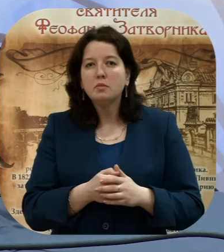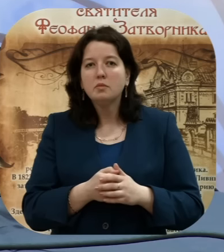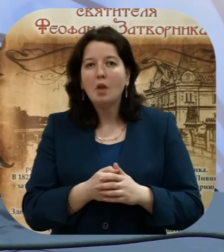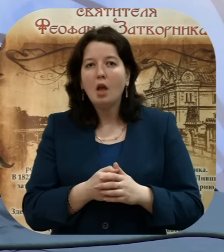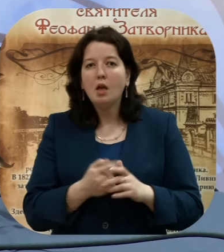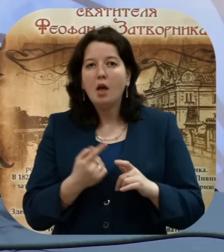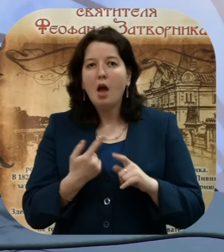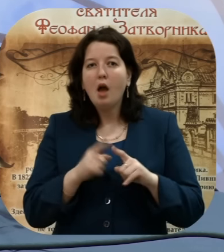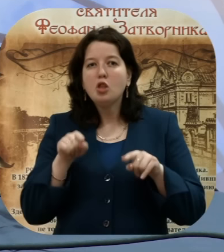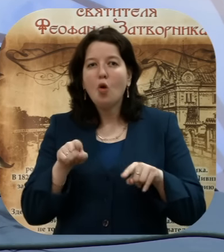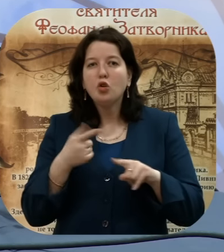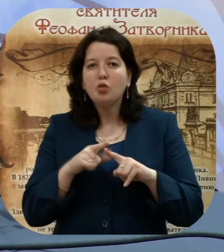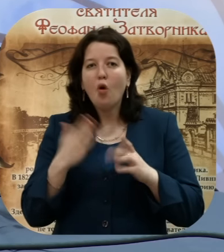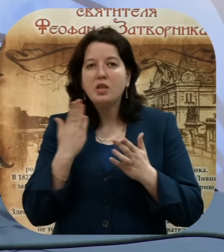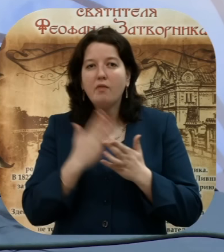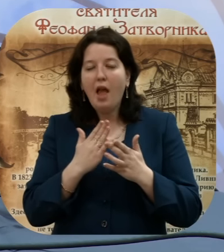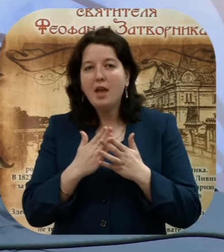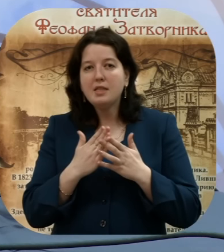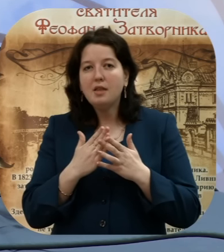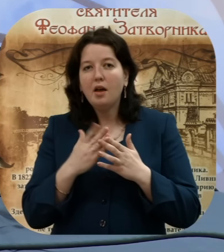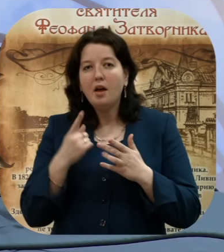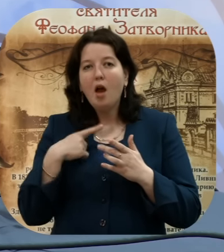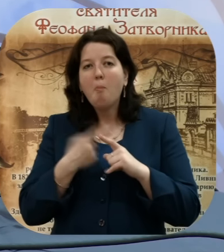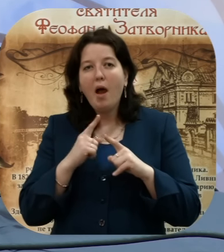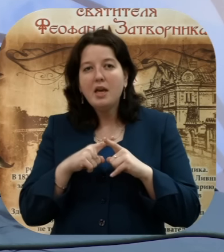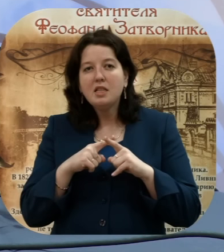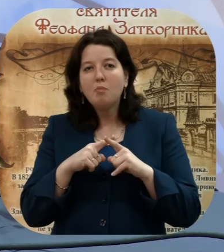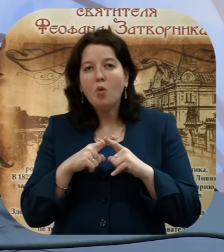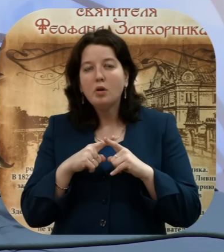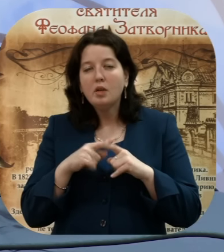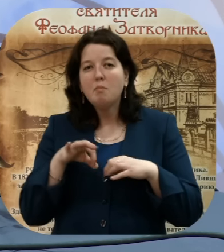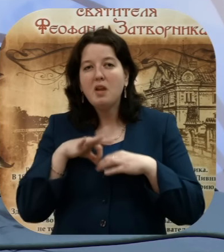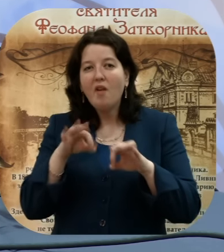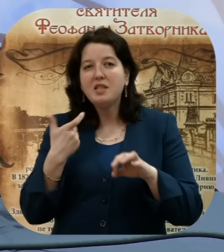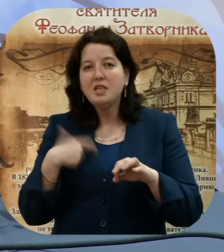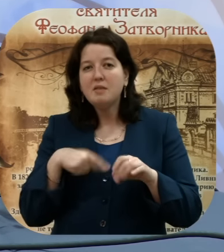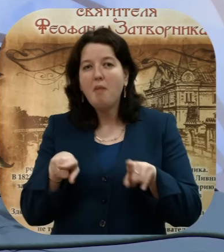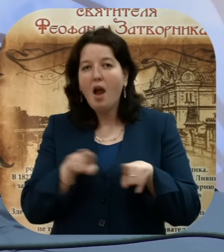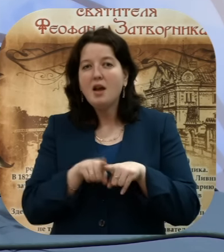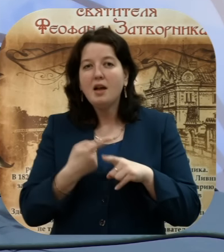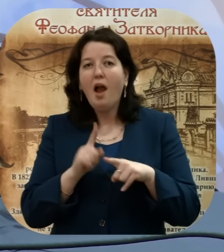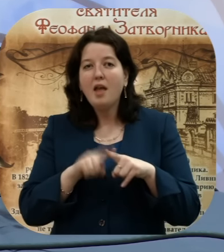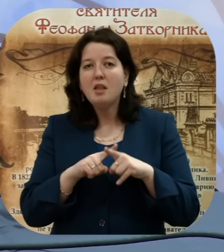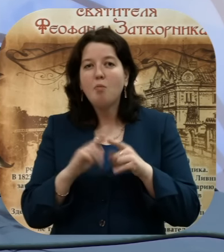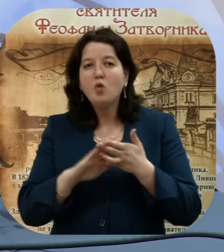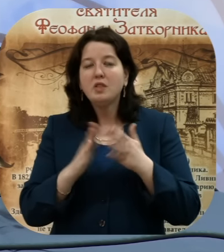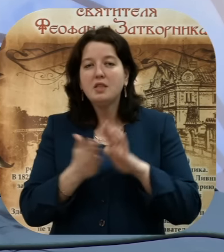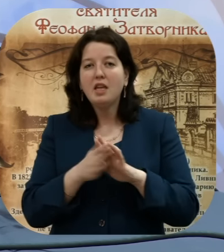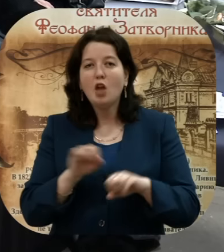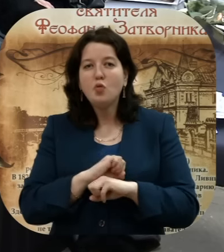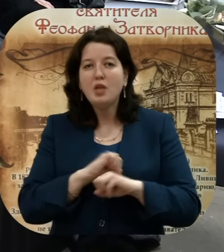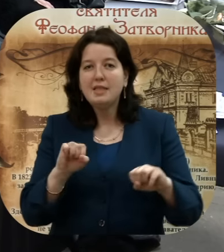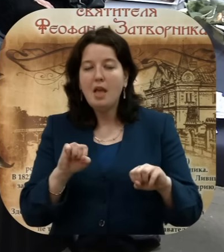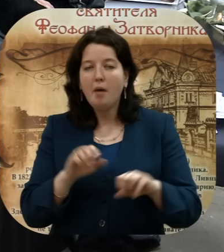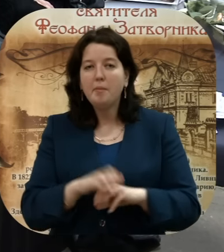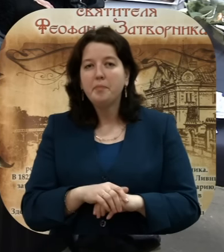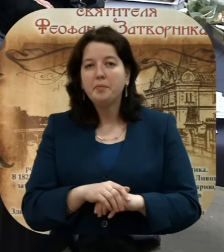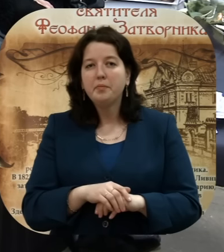особенно то, что касается отчаяния. Поэтому доводить себя до этого состояния ни в коем случае нельзя.